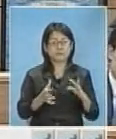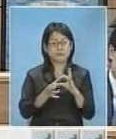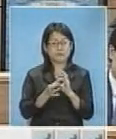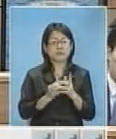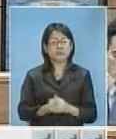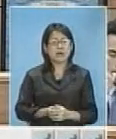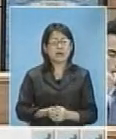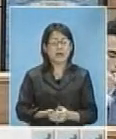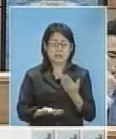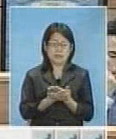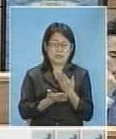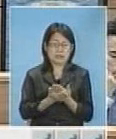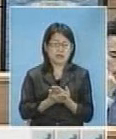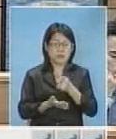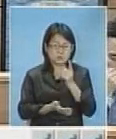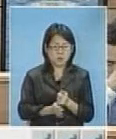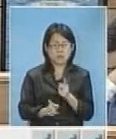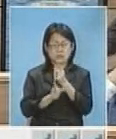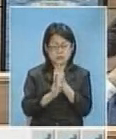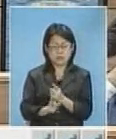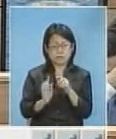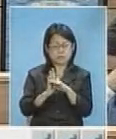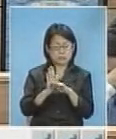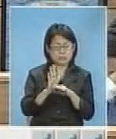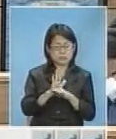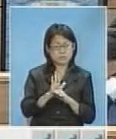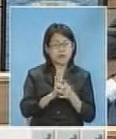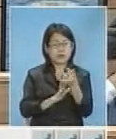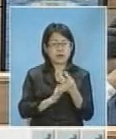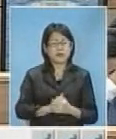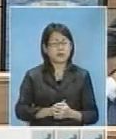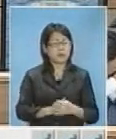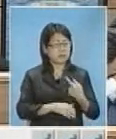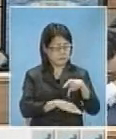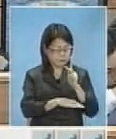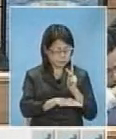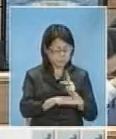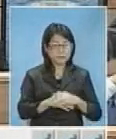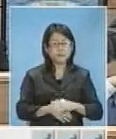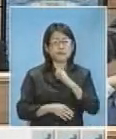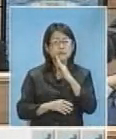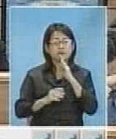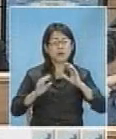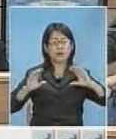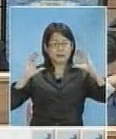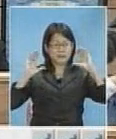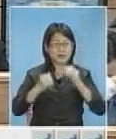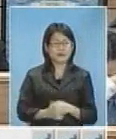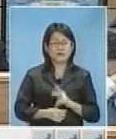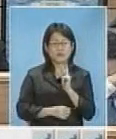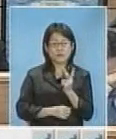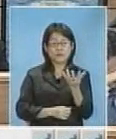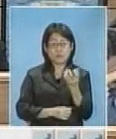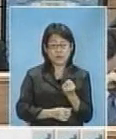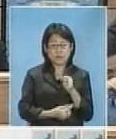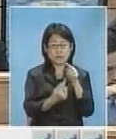คลังท่านประธานครับถ้ารัฐบาลกู้ยืมผ่านพระราชกำหนด